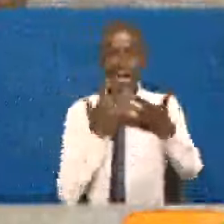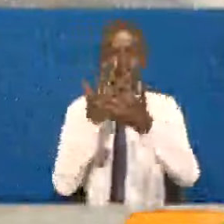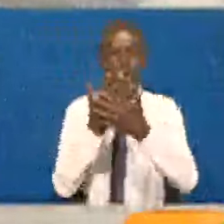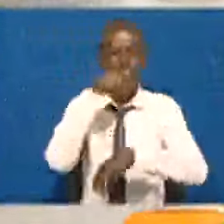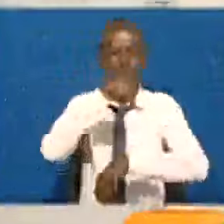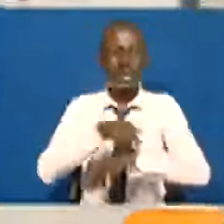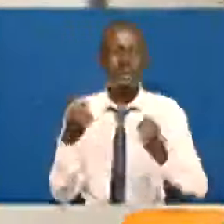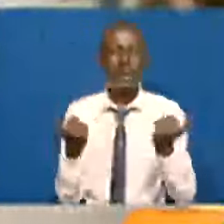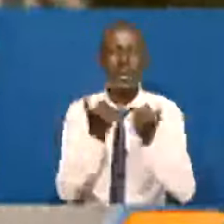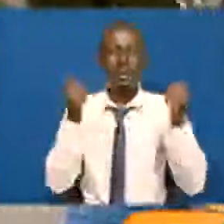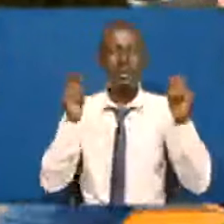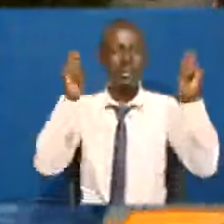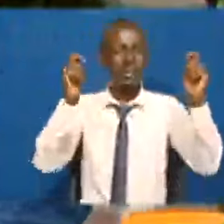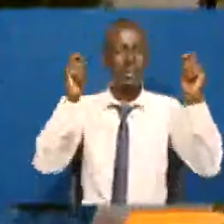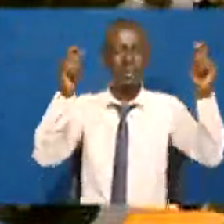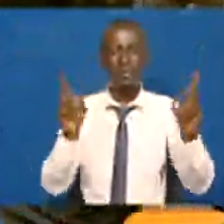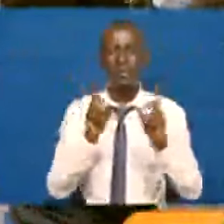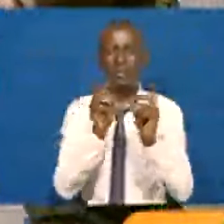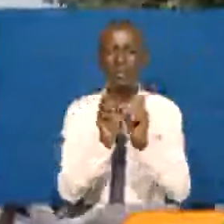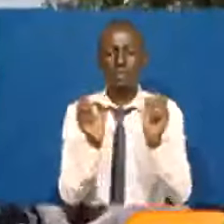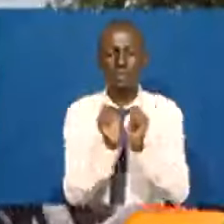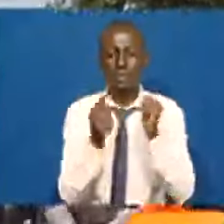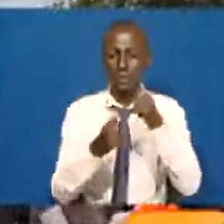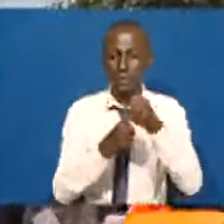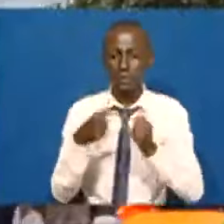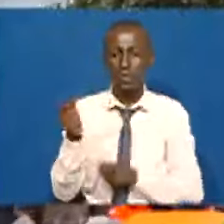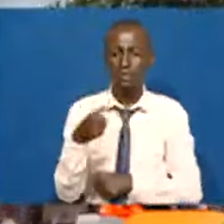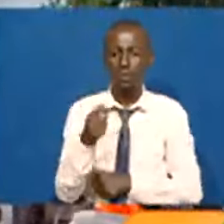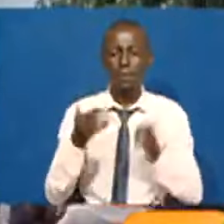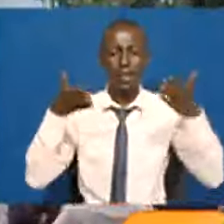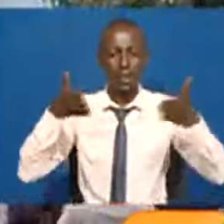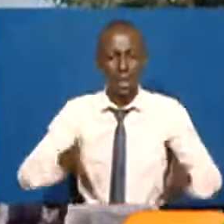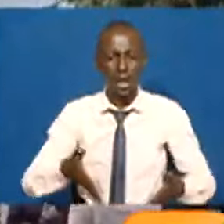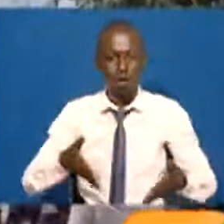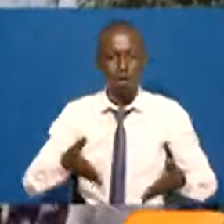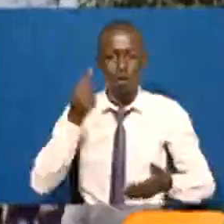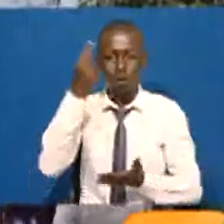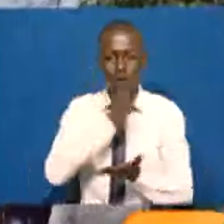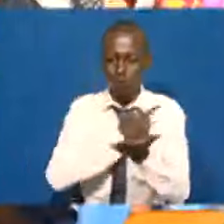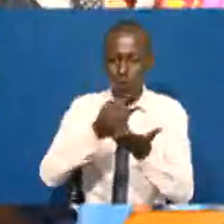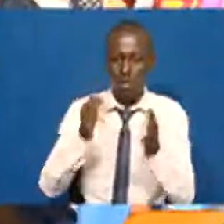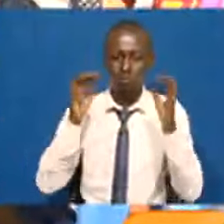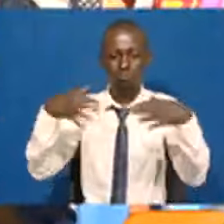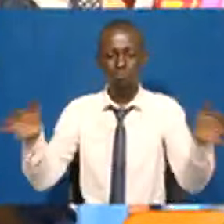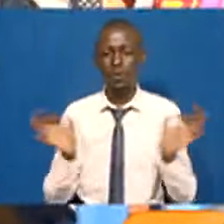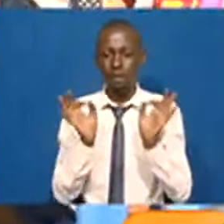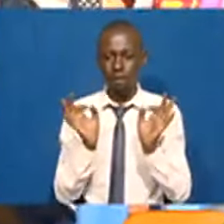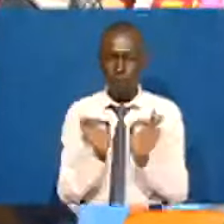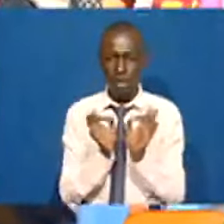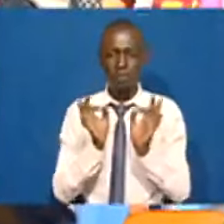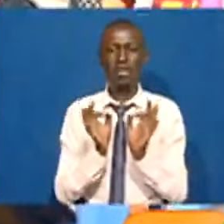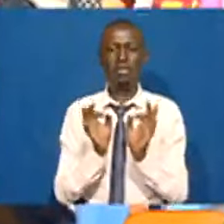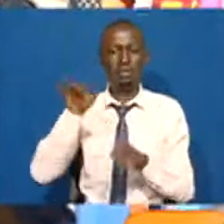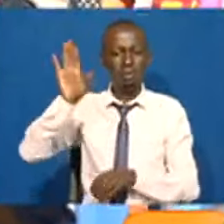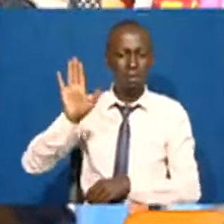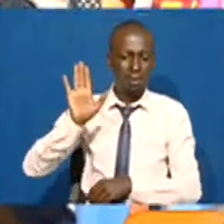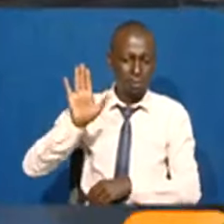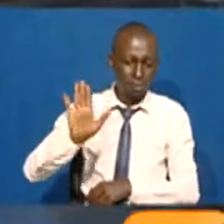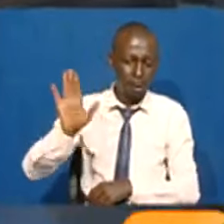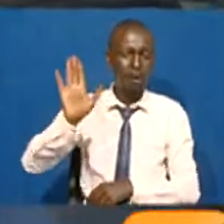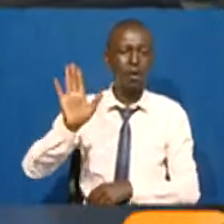ya maandamano ya tarehe 16 mwezi huu. Kwa zaidi ya juma moja sasa, familia ya Frank, kama alivyojulikana na